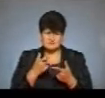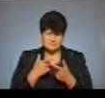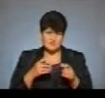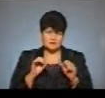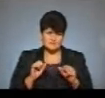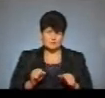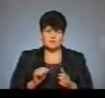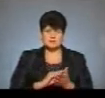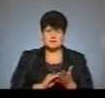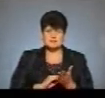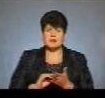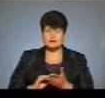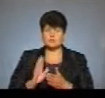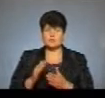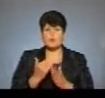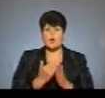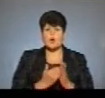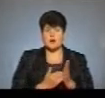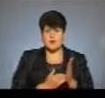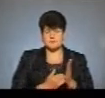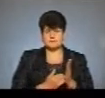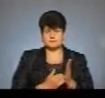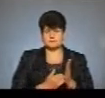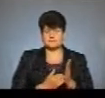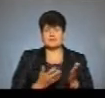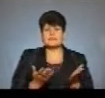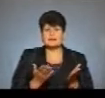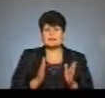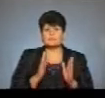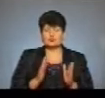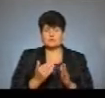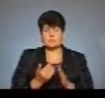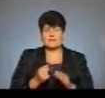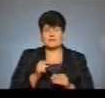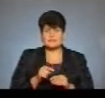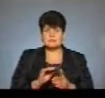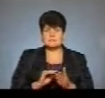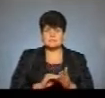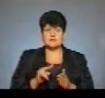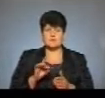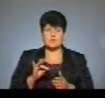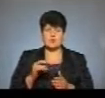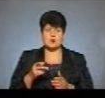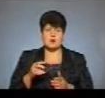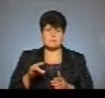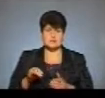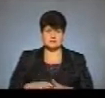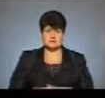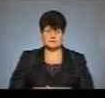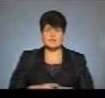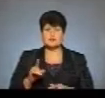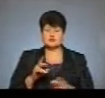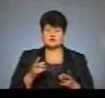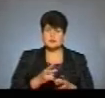якраз будуть писати програми, які будуть перед тим писати програмісти. На що